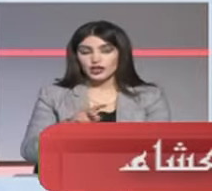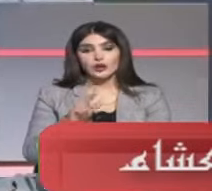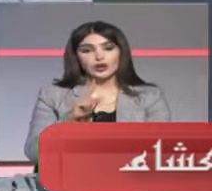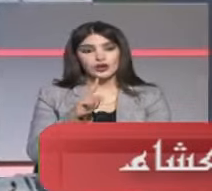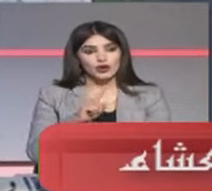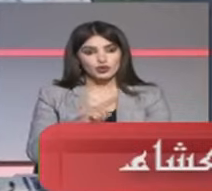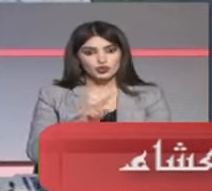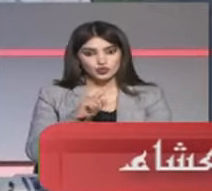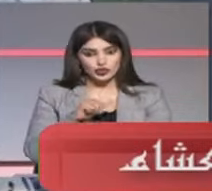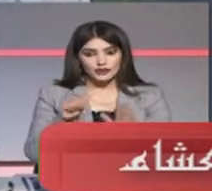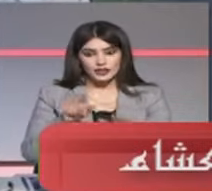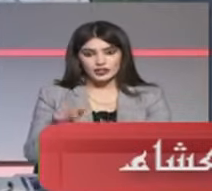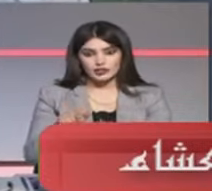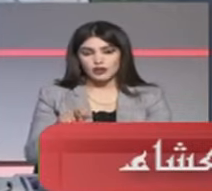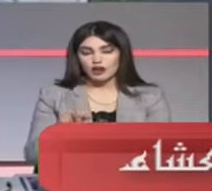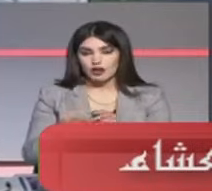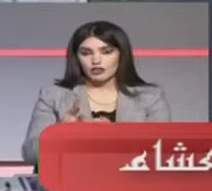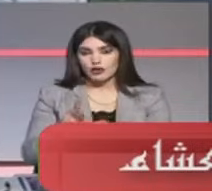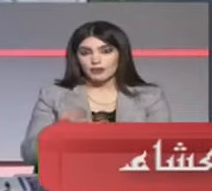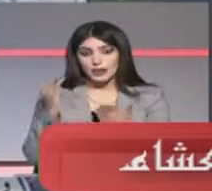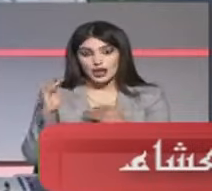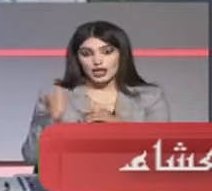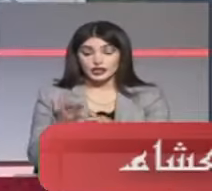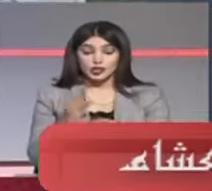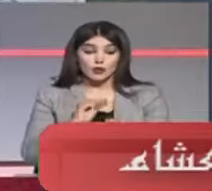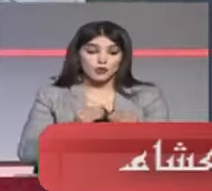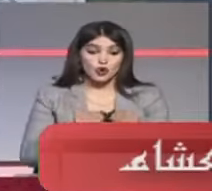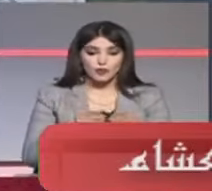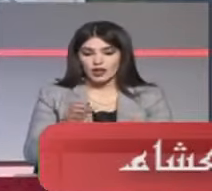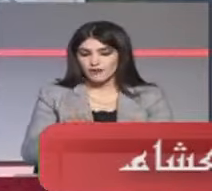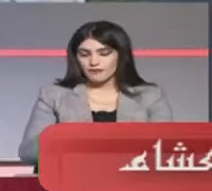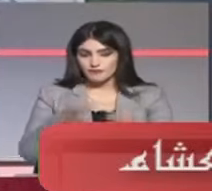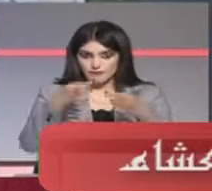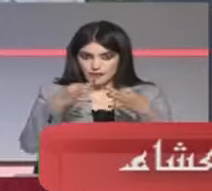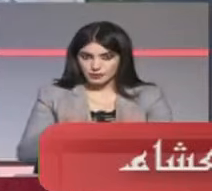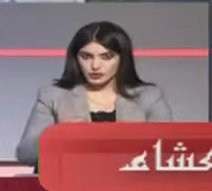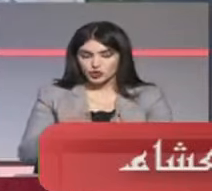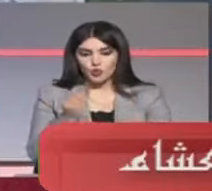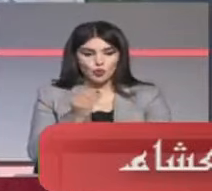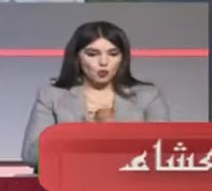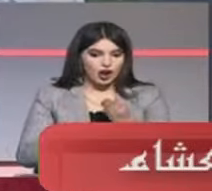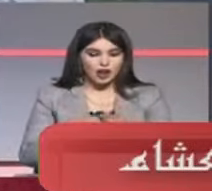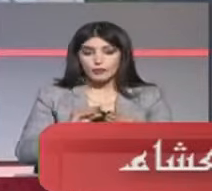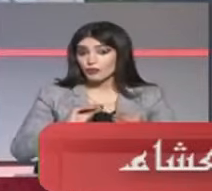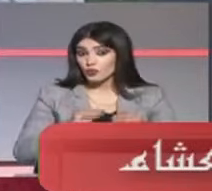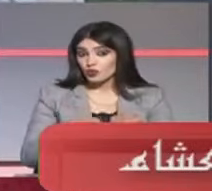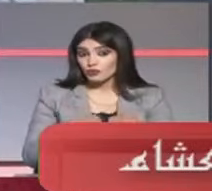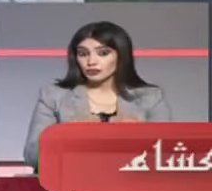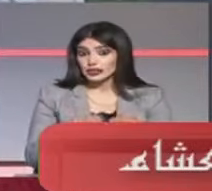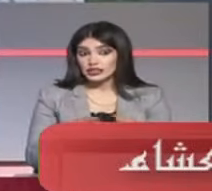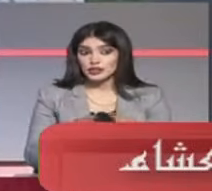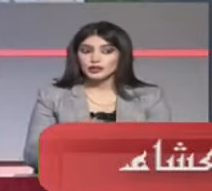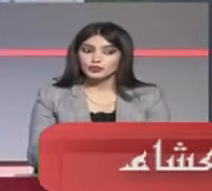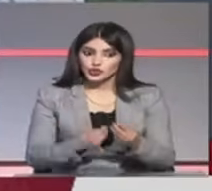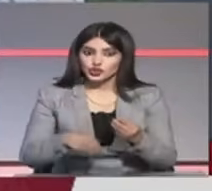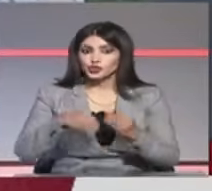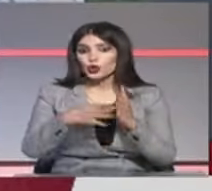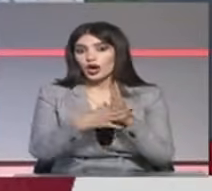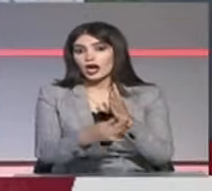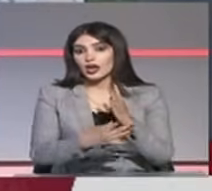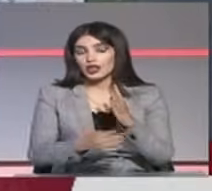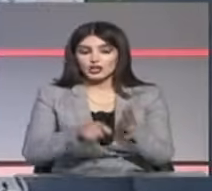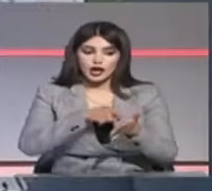الخارج في الميزانيه وهي الحازم تكون اساسيا بترشيح وفات قديمه